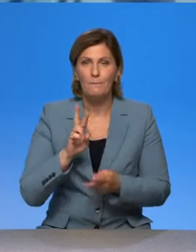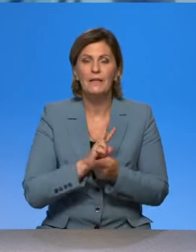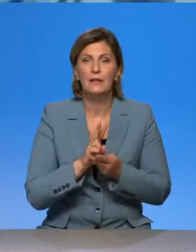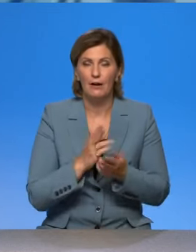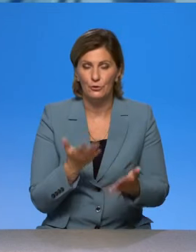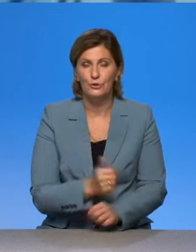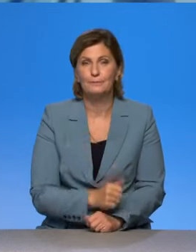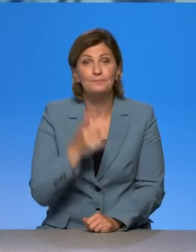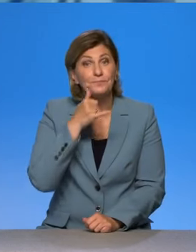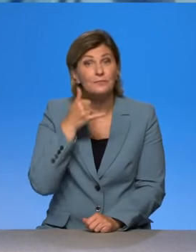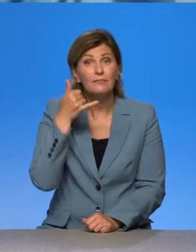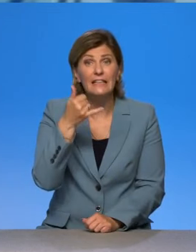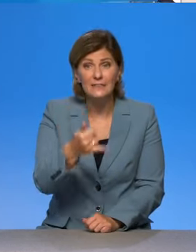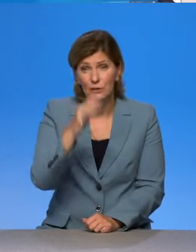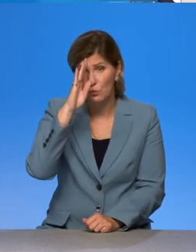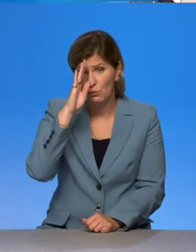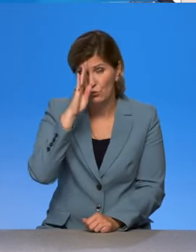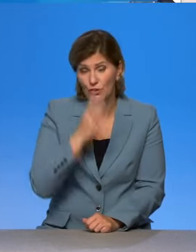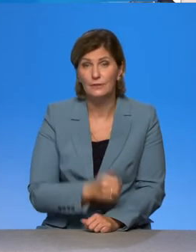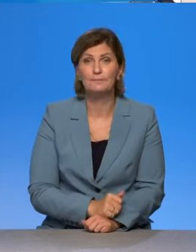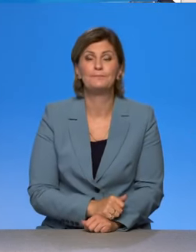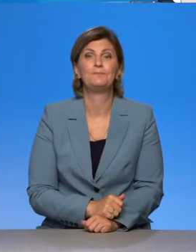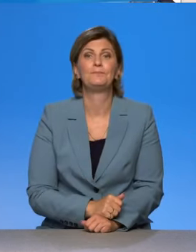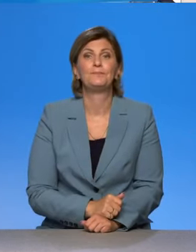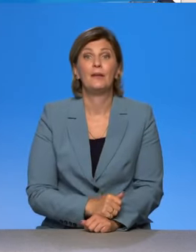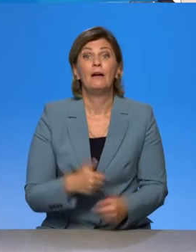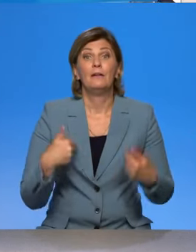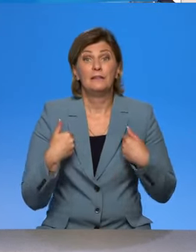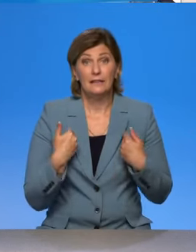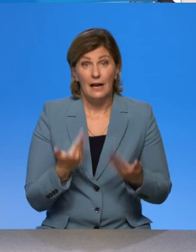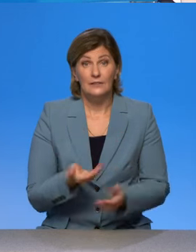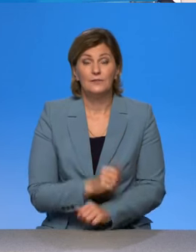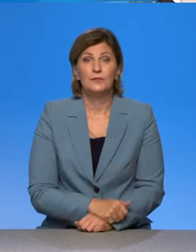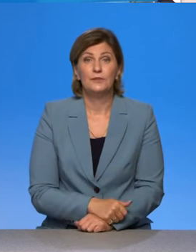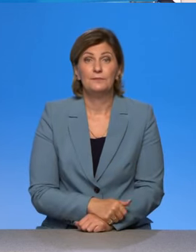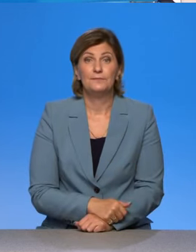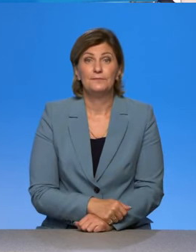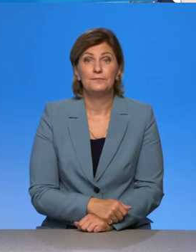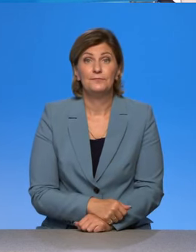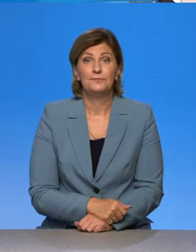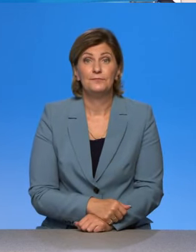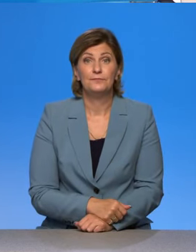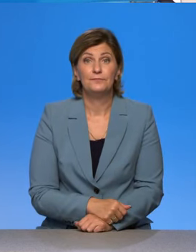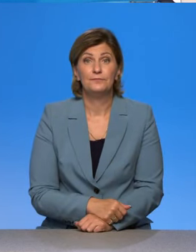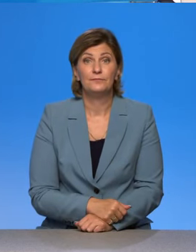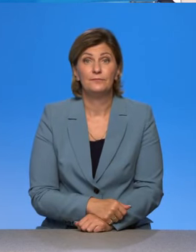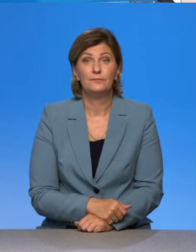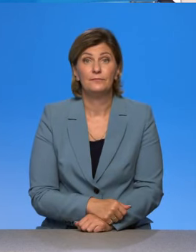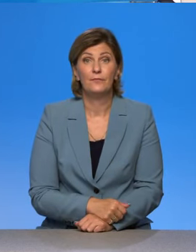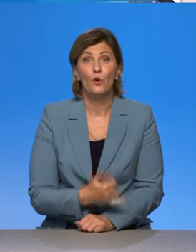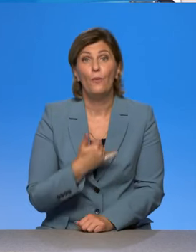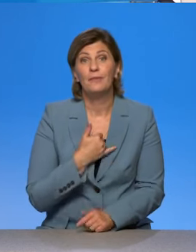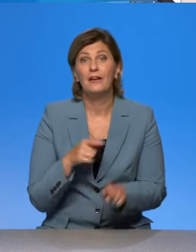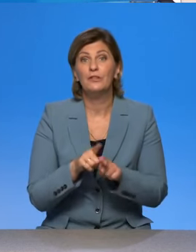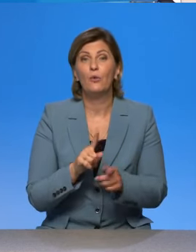из Приморского края. Здравствуйте, Владимир. Добрый вечер. Да, слушаем вас. У меня вот такой вопрос.